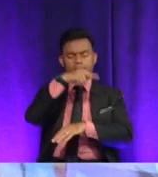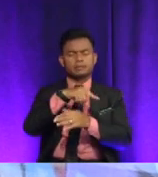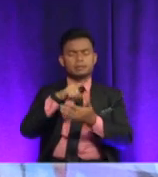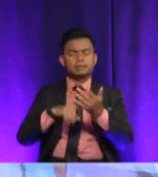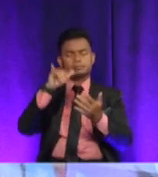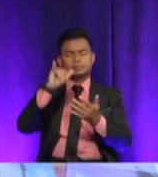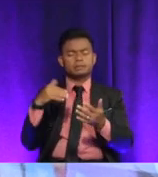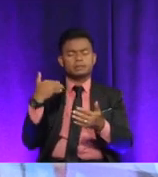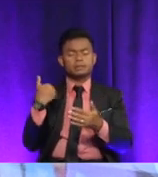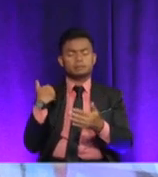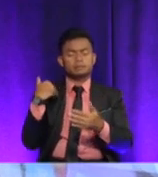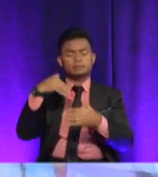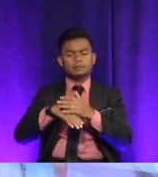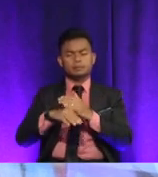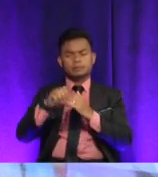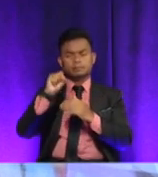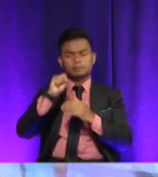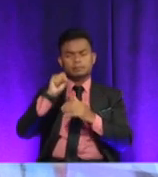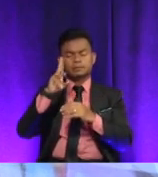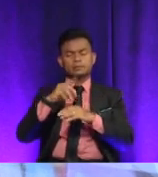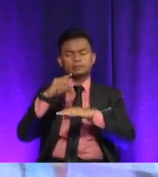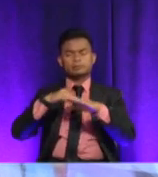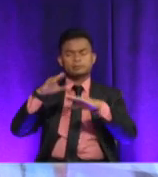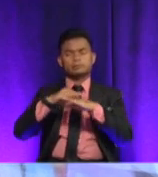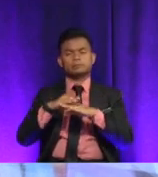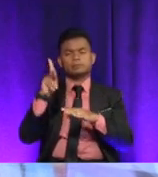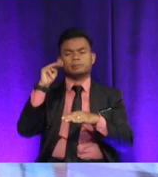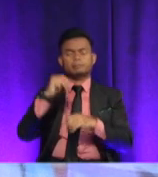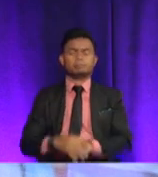ini hanya di seluruh dunia atas titik-titiknya